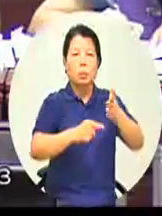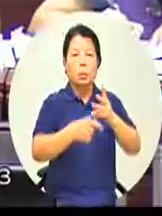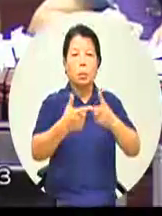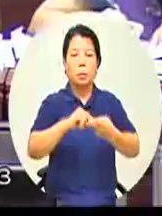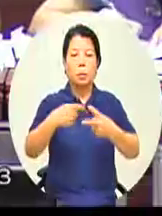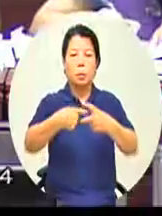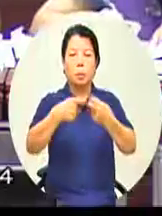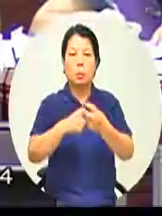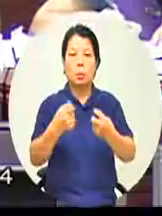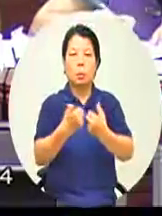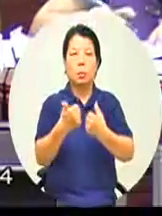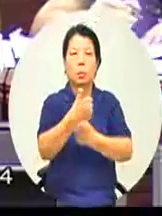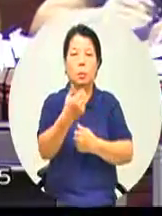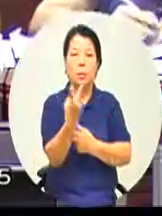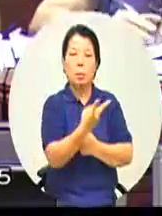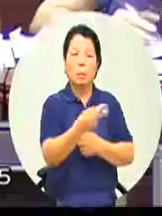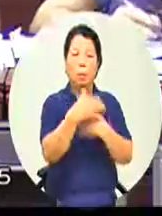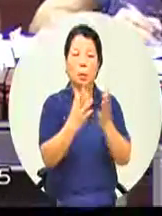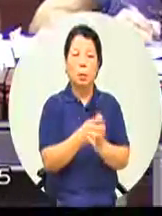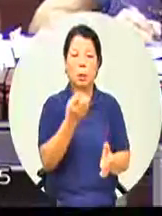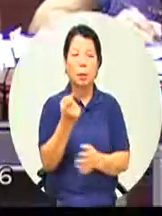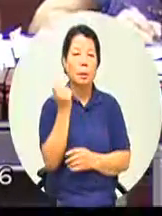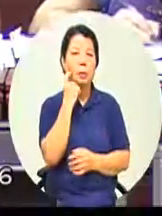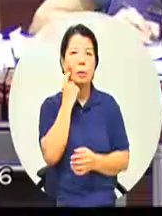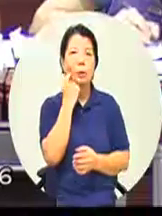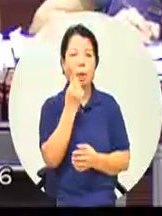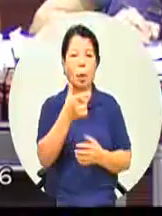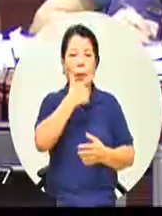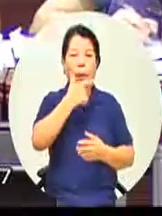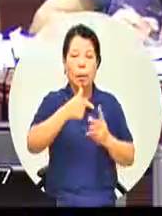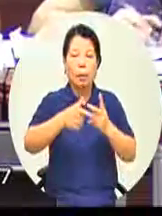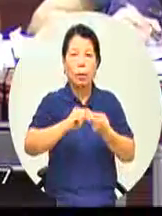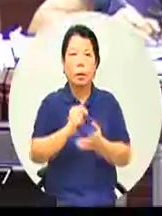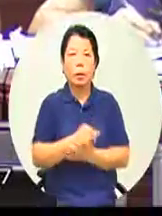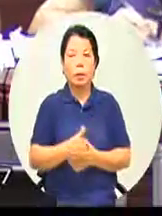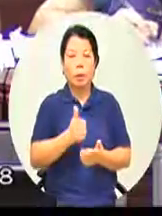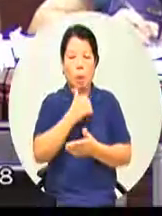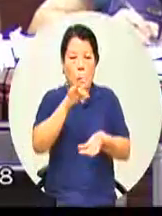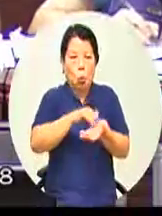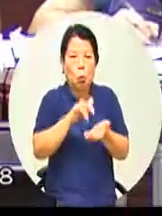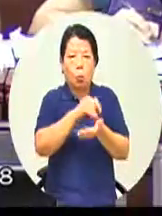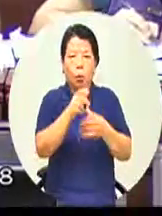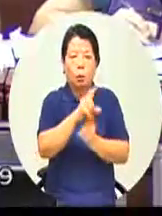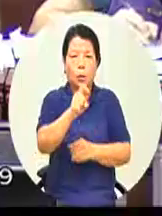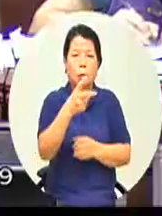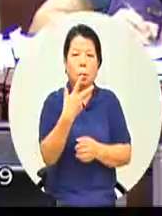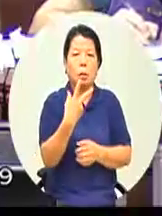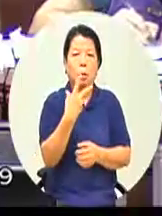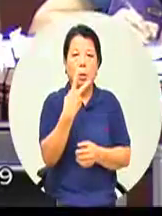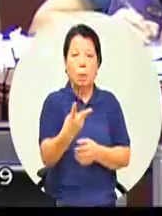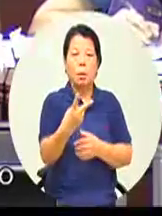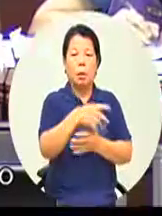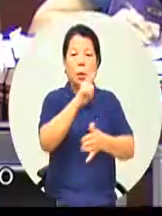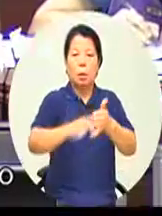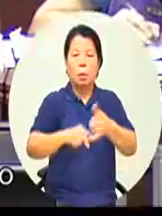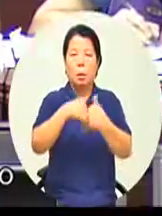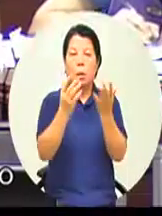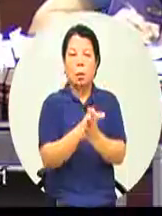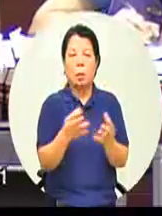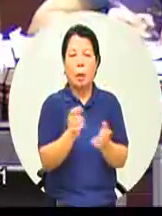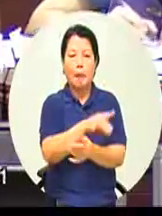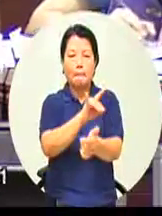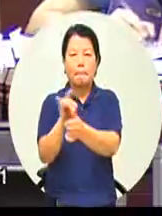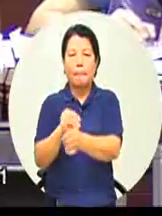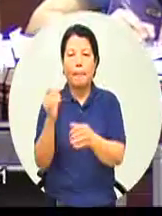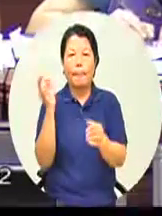提出那个就是假糖果真毒品。有12类，其实他这个鱼目混珠是骗小朋友去上当的，所以我们觉